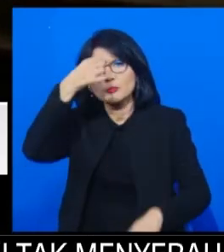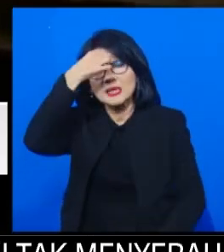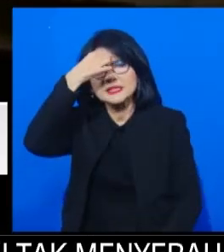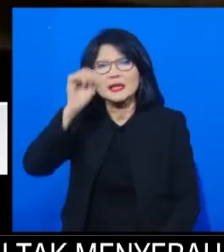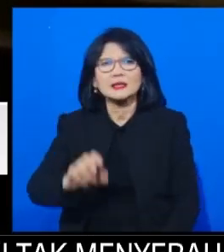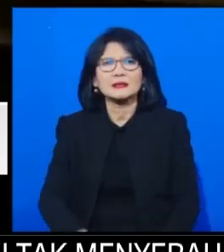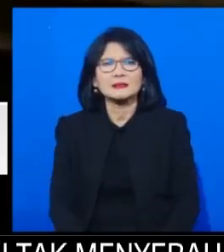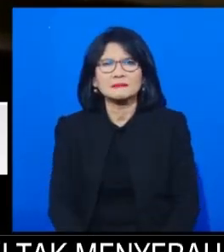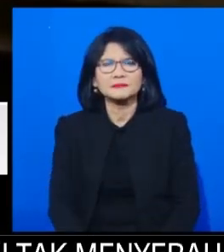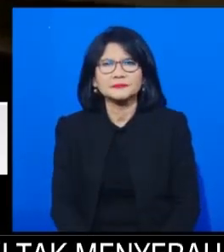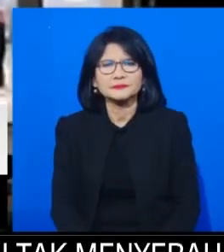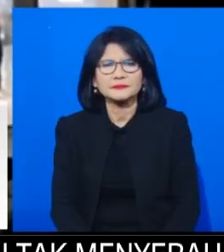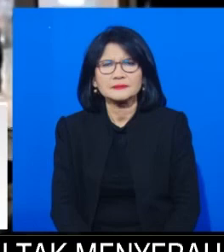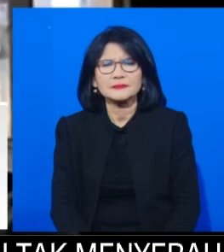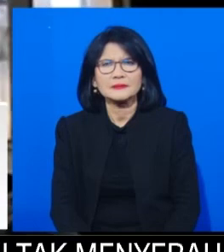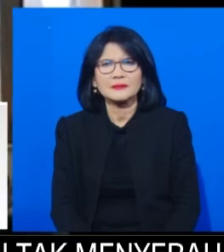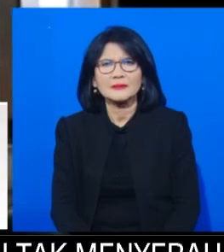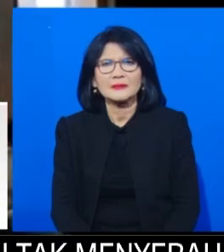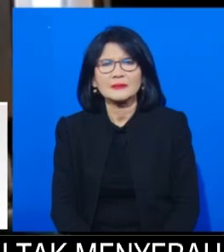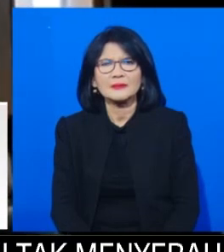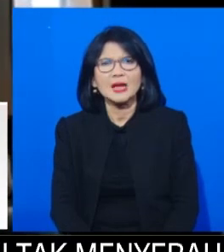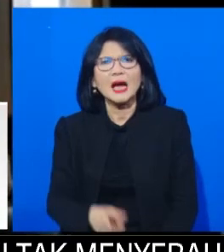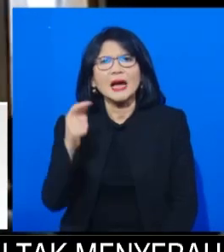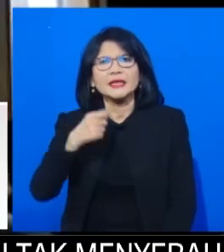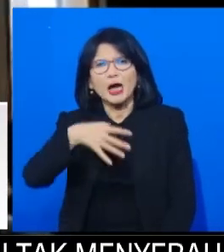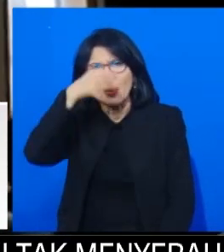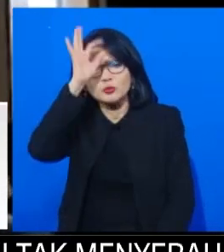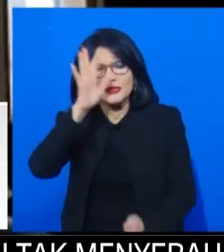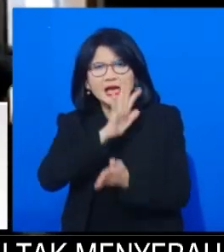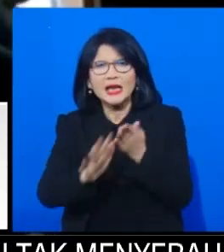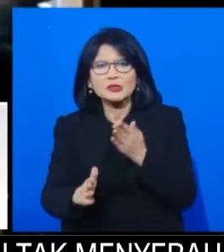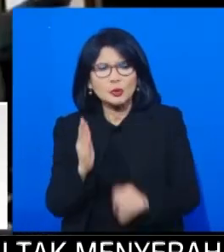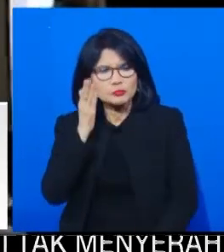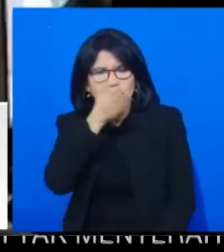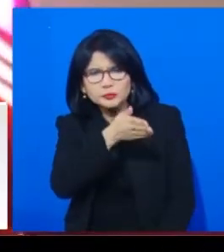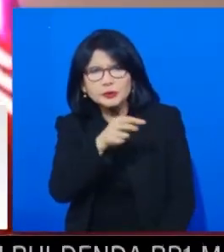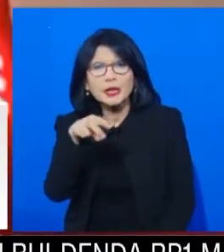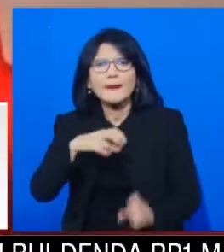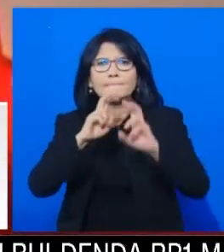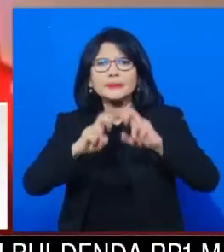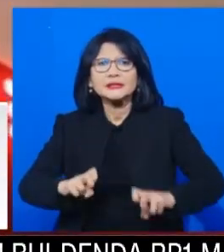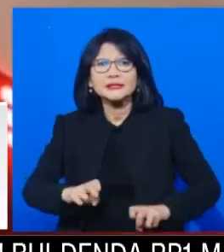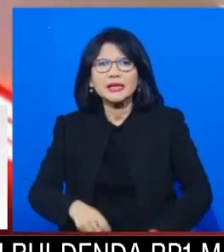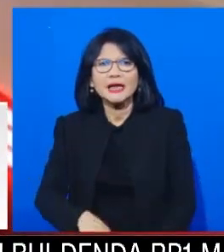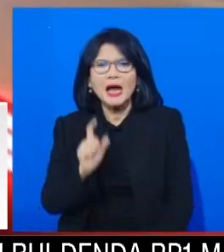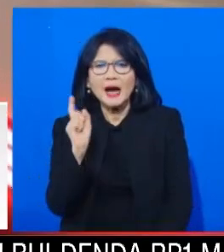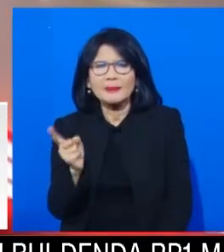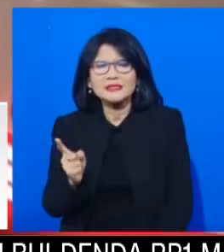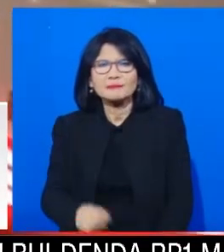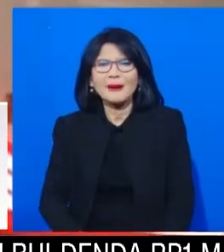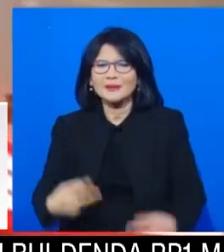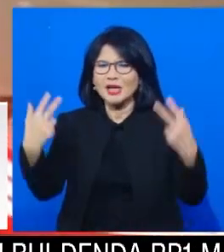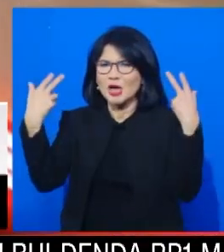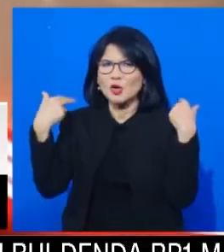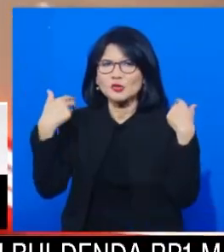Sakit Tlogorejo, Semarang. Kejadian ini pun membuat polisi langsung turun tangan dan melakukan penyelidikan terkait penyelenggaraan konser yang